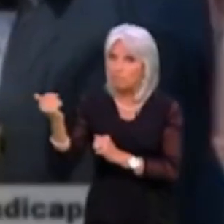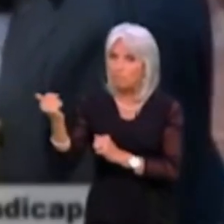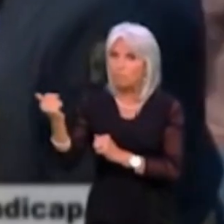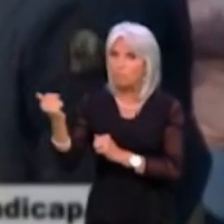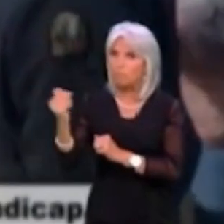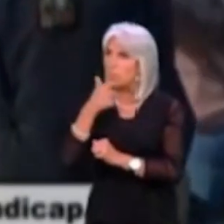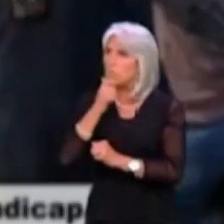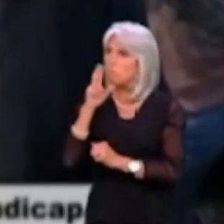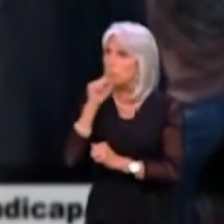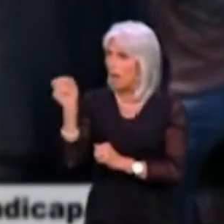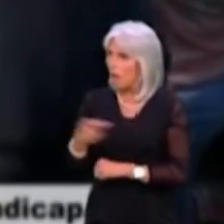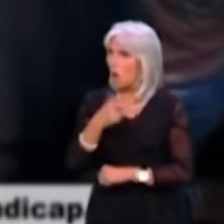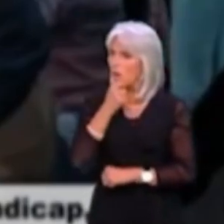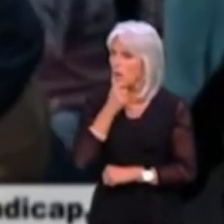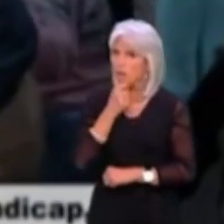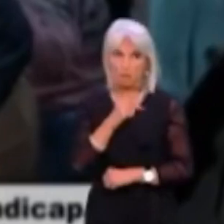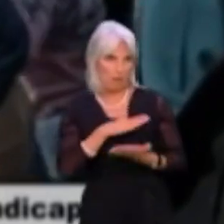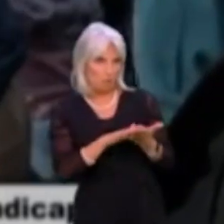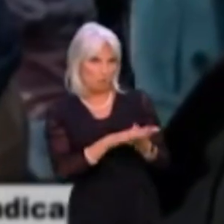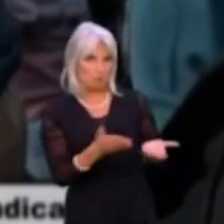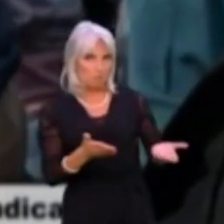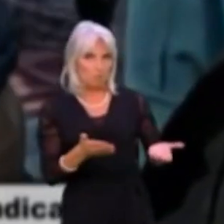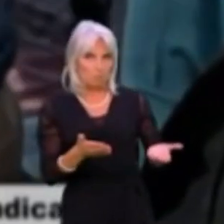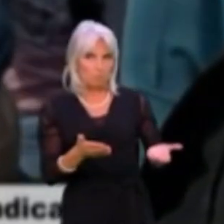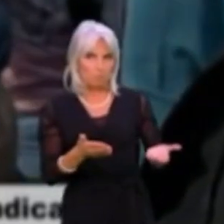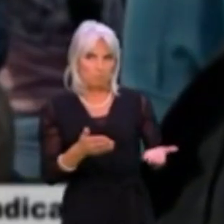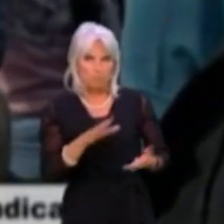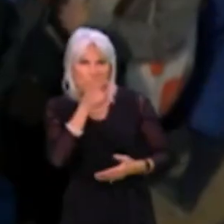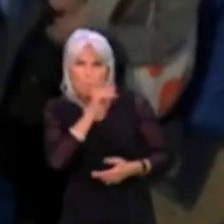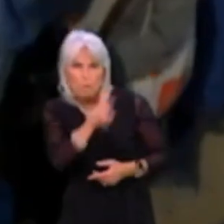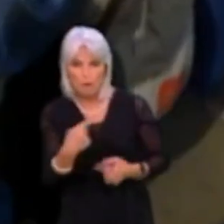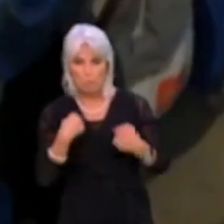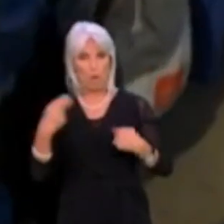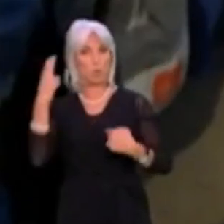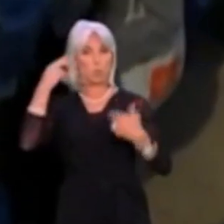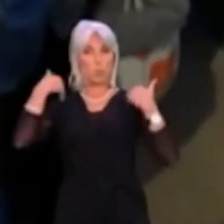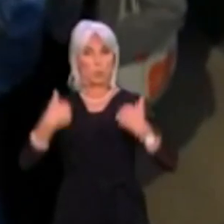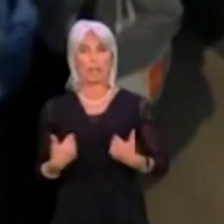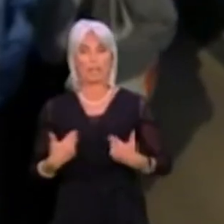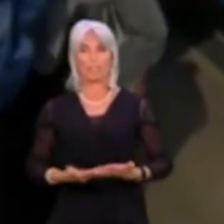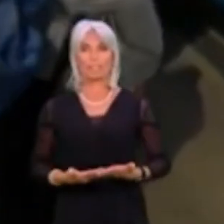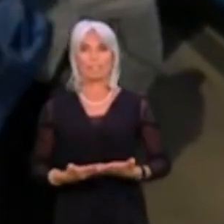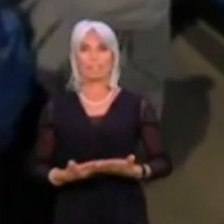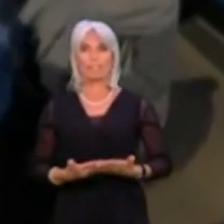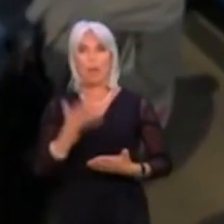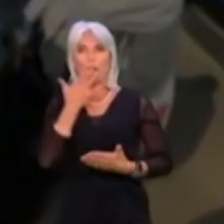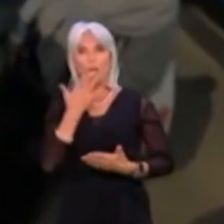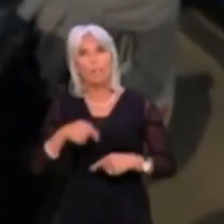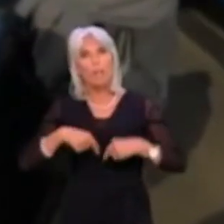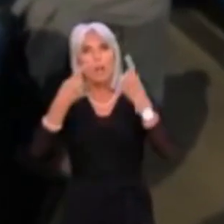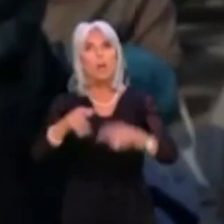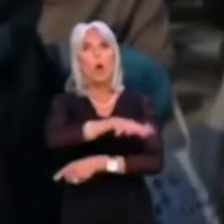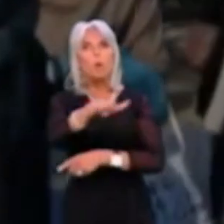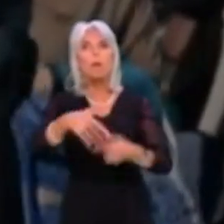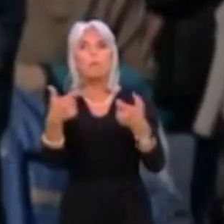parlez anglais? Pardon? Vous parlez anglais? Je comprends pas, je suis sourd. J'aimerais bien aller à la Grande Place de